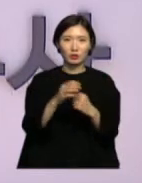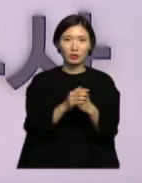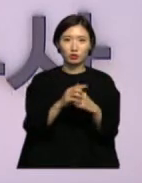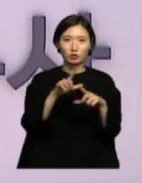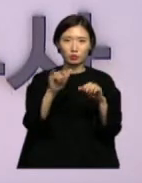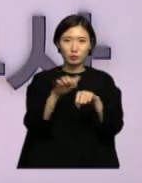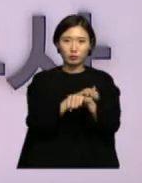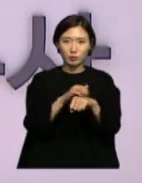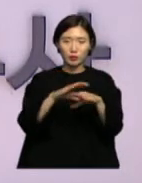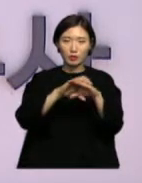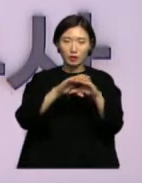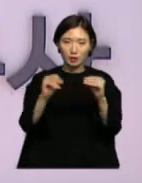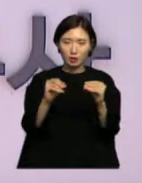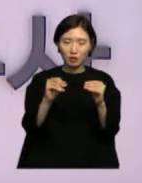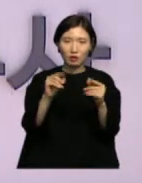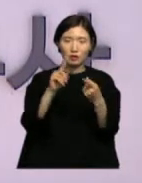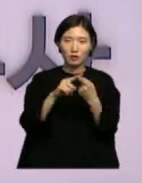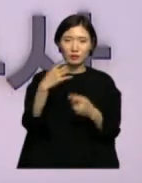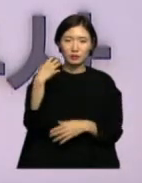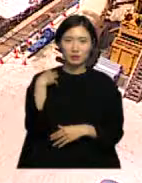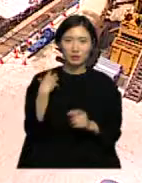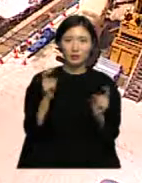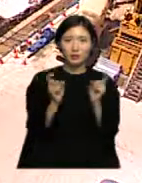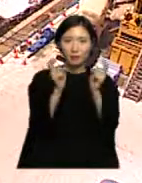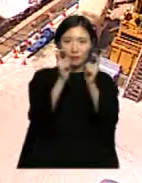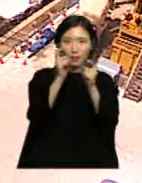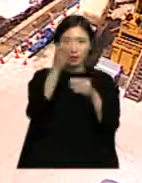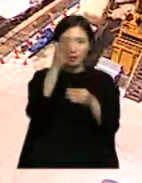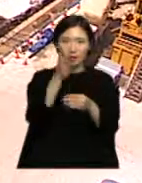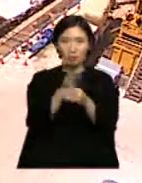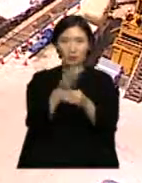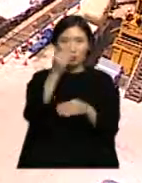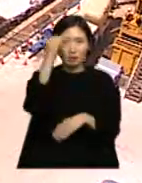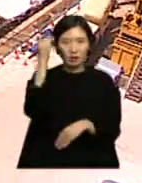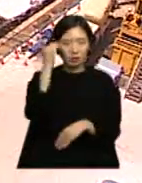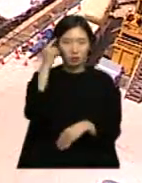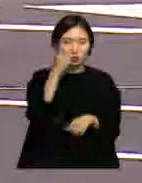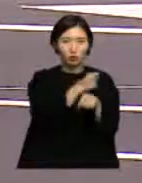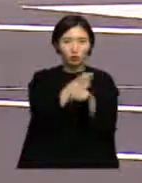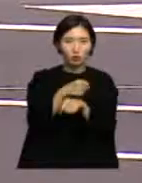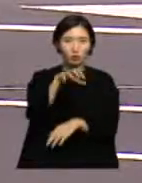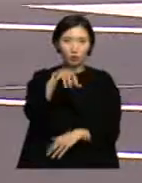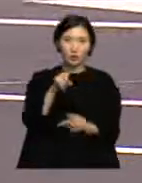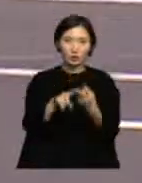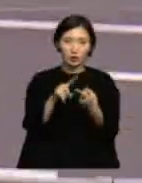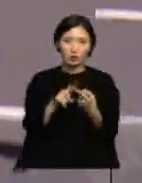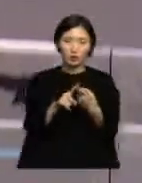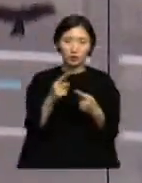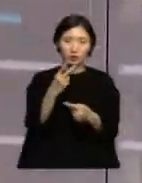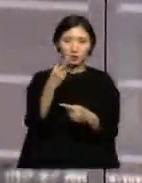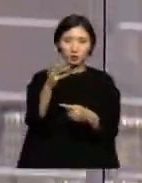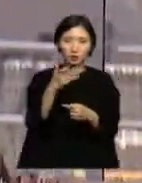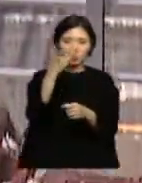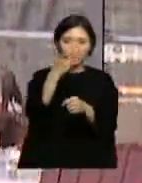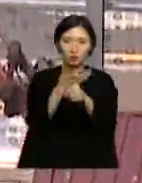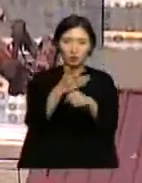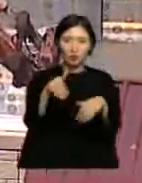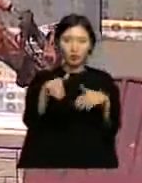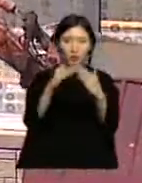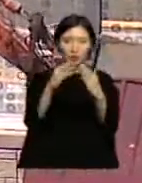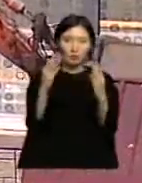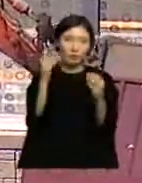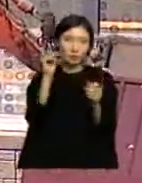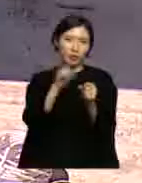주민 민원을 해소한다며 책임 공방을 벌이는 사이 한국콜마의 내곡동 연구소는 오늘 2019년 건립을 목표로